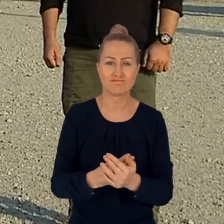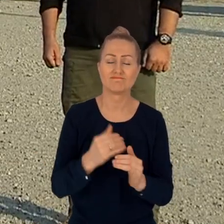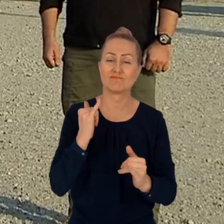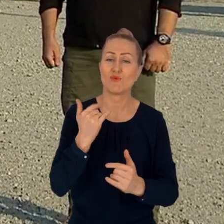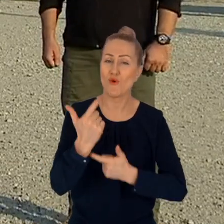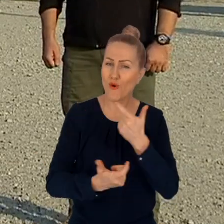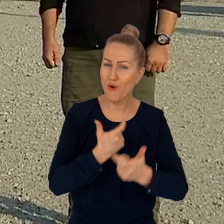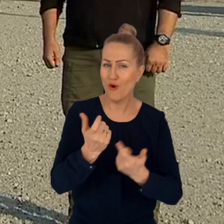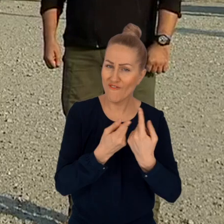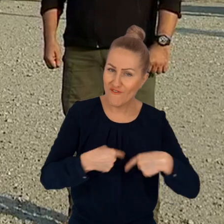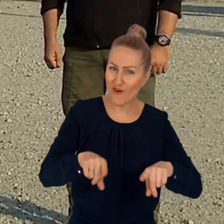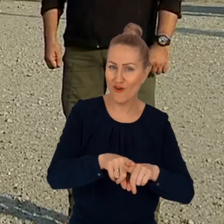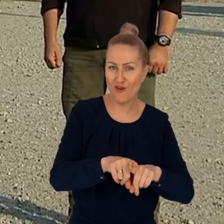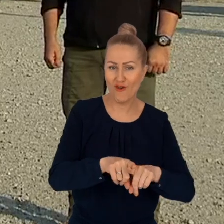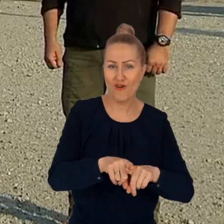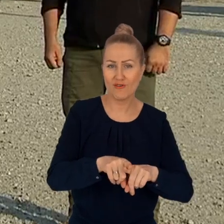wykonanie